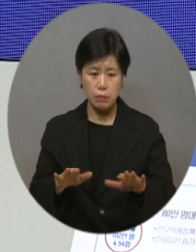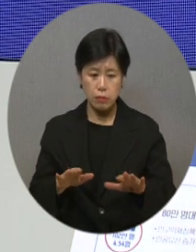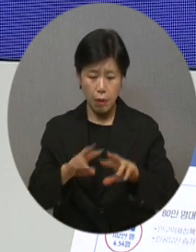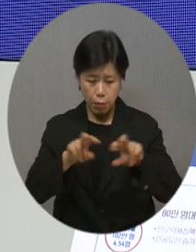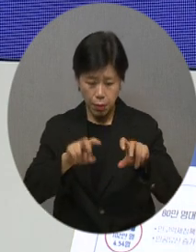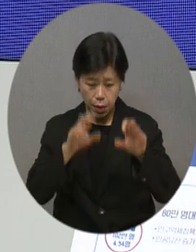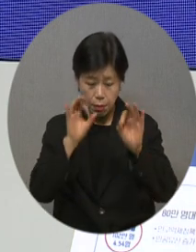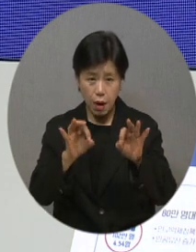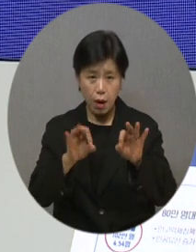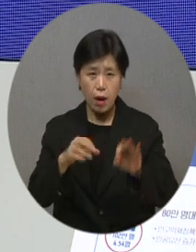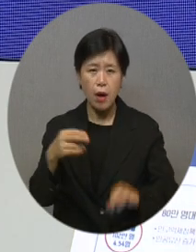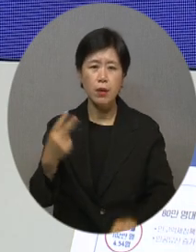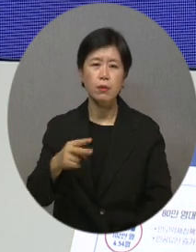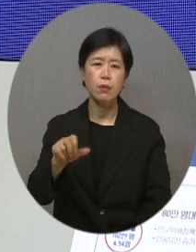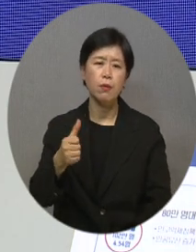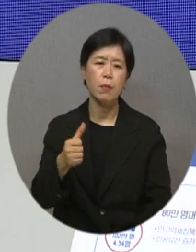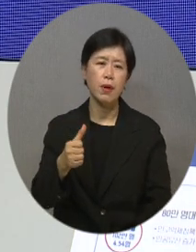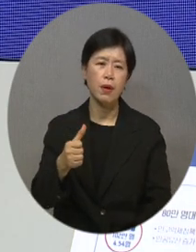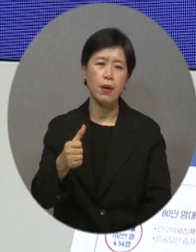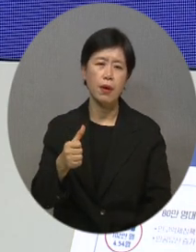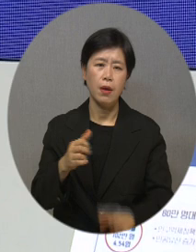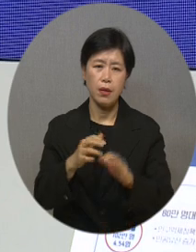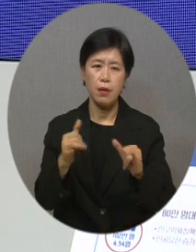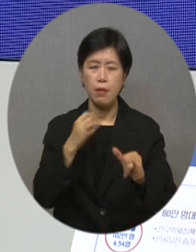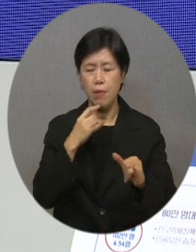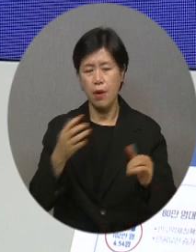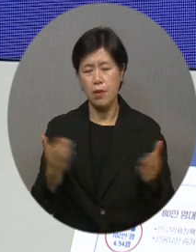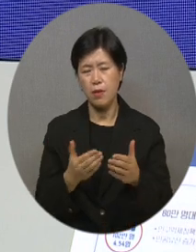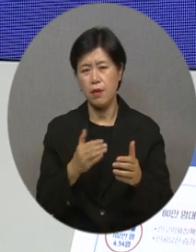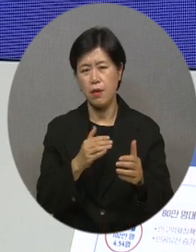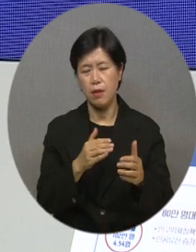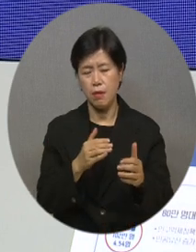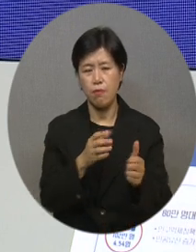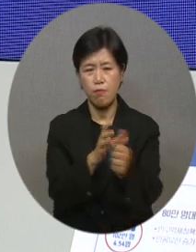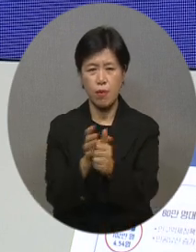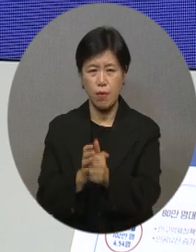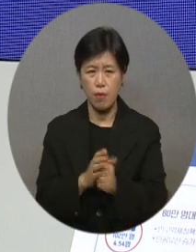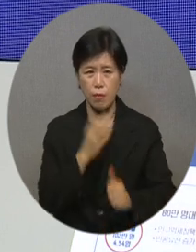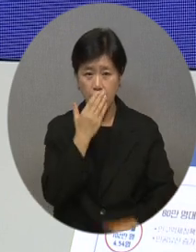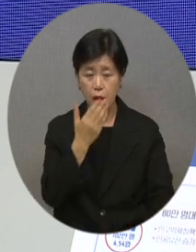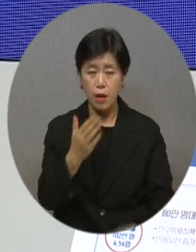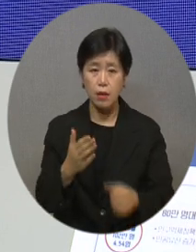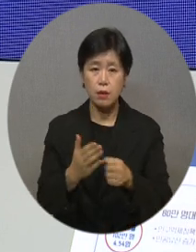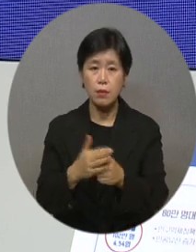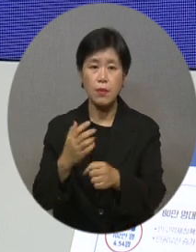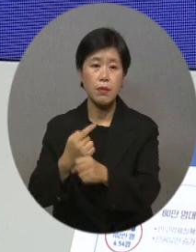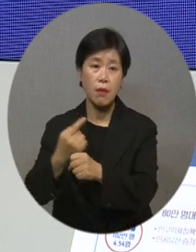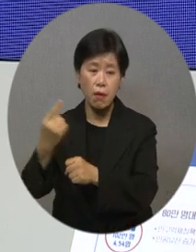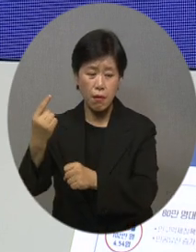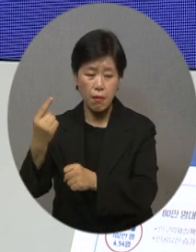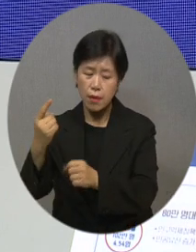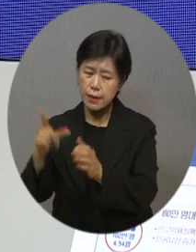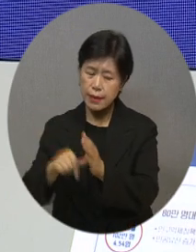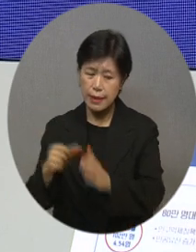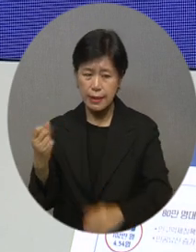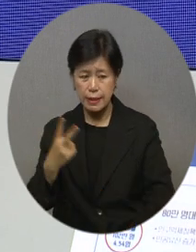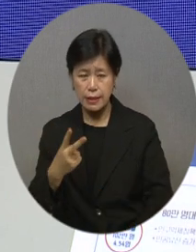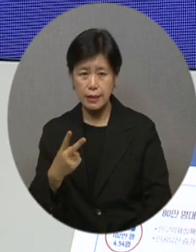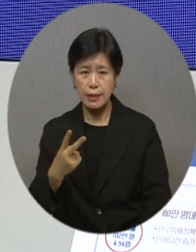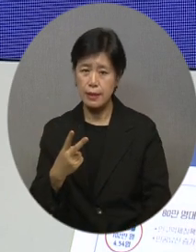겁니다. 집행이 안 된 거죠. 그렇기 때문에 내년도 일자리 같은 경우도 그만큼 많이 할 필요는 없다로 아직 줄어든 거기